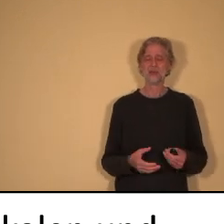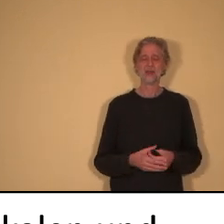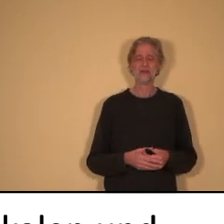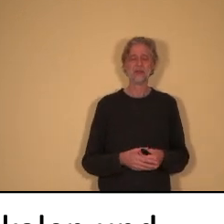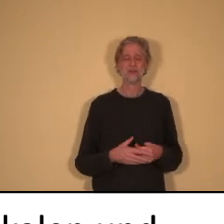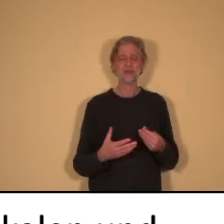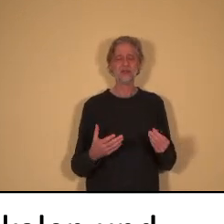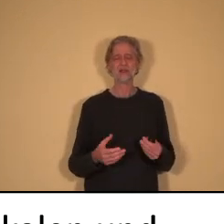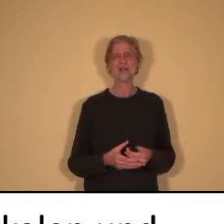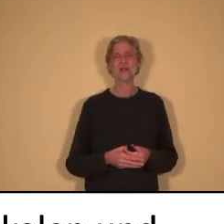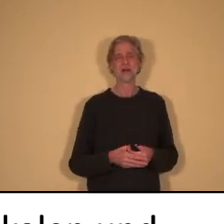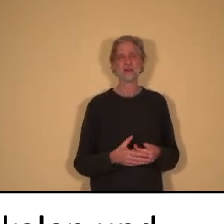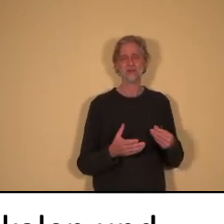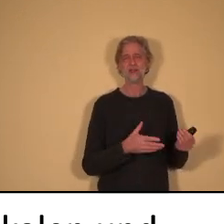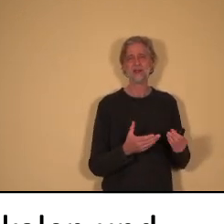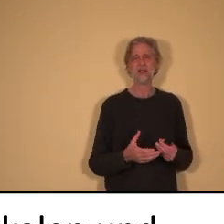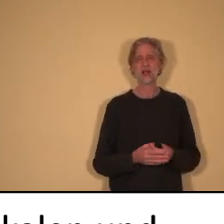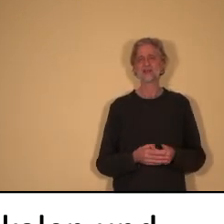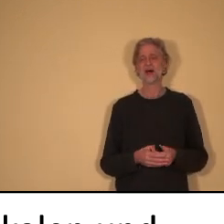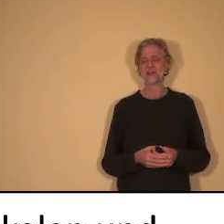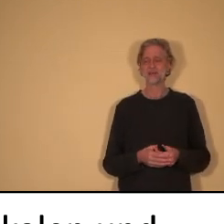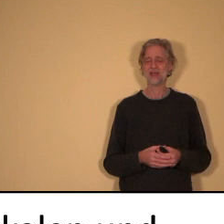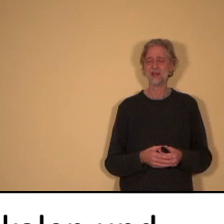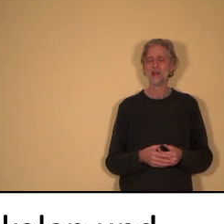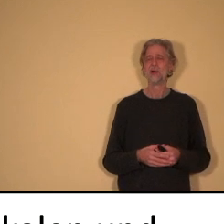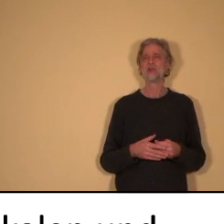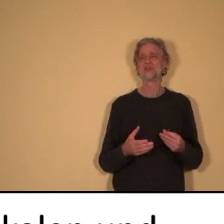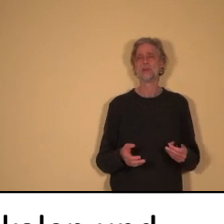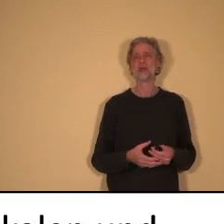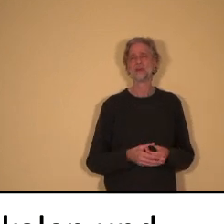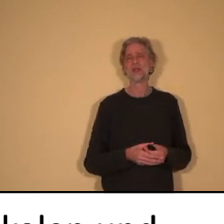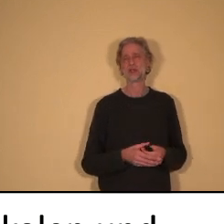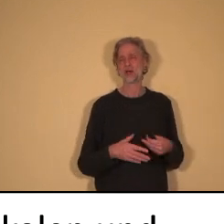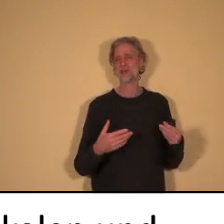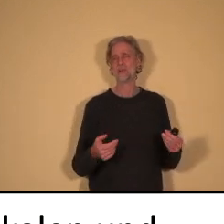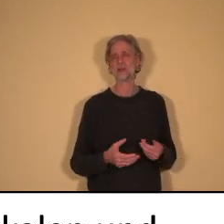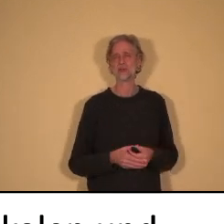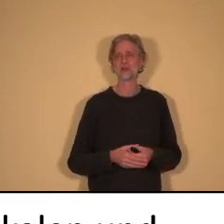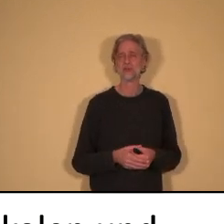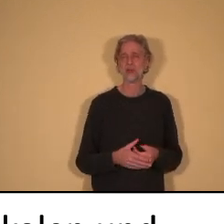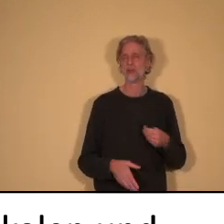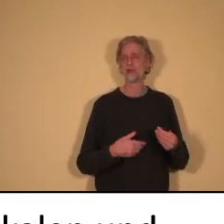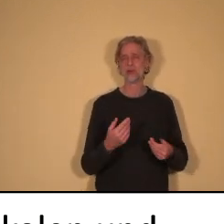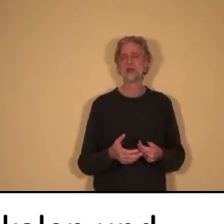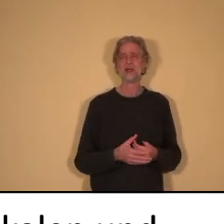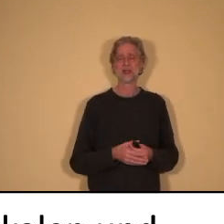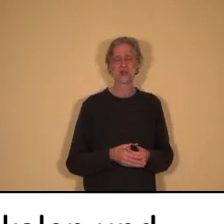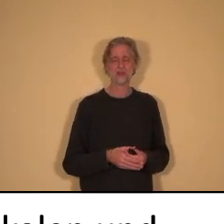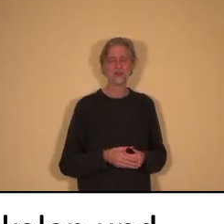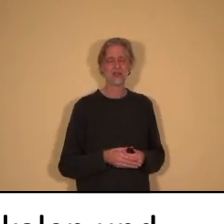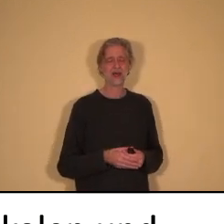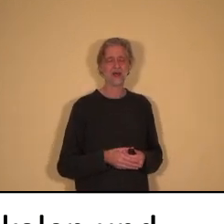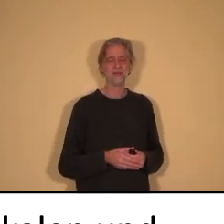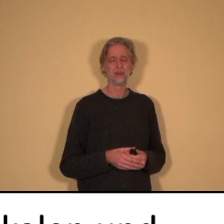dass im Winter die Winter niederschlagsreicher werden und die Sommer dafür niederschlagsärmer. Das ist ein Phänomen, was wir jetzt